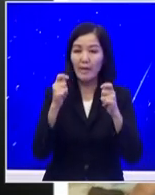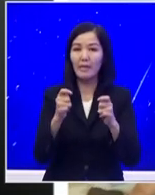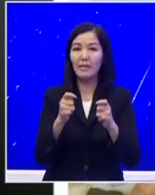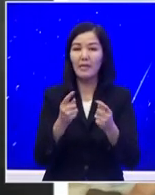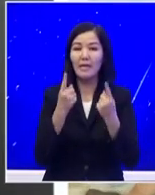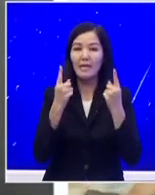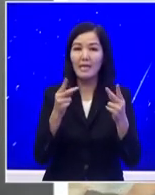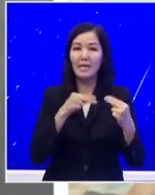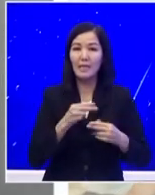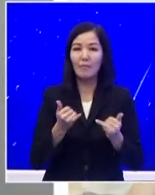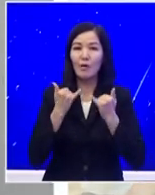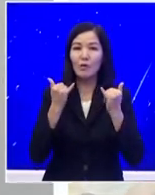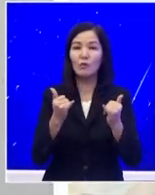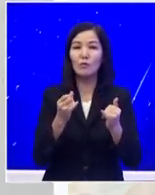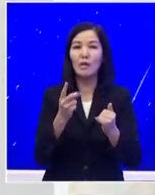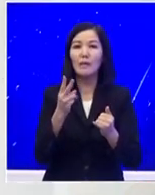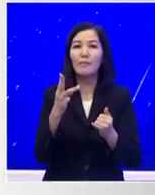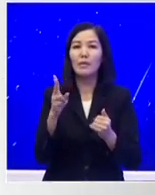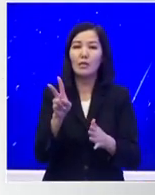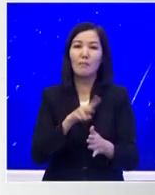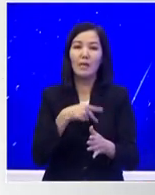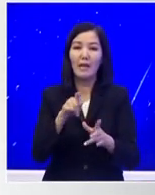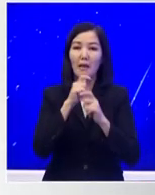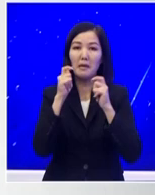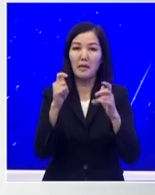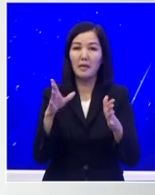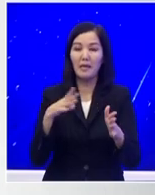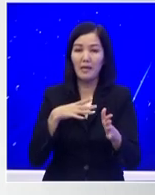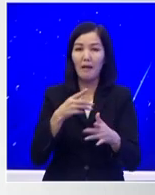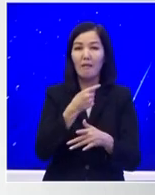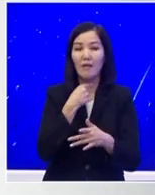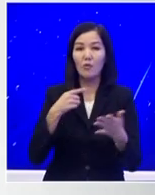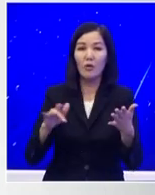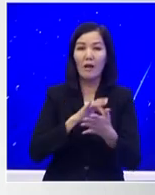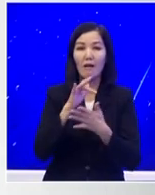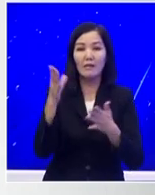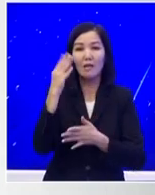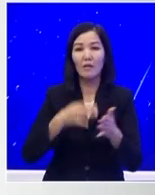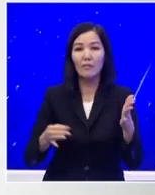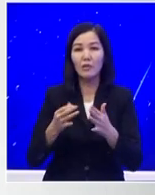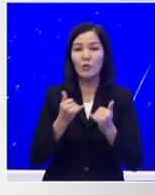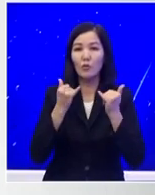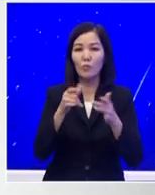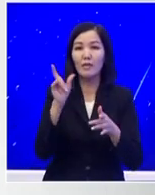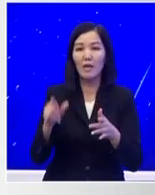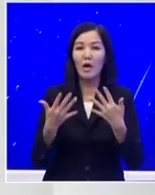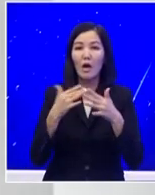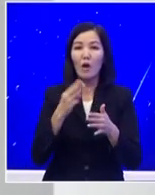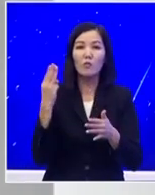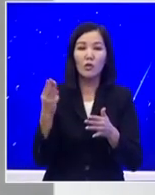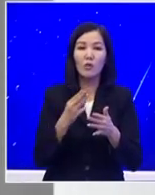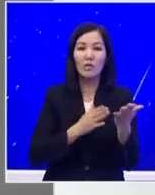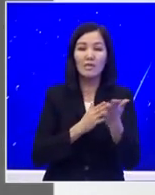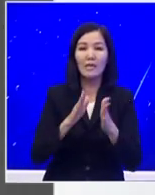марапатталған. Ерен еңбегі үшін және бірнеше мерейтойлық медальдардың иегері. Талдықорған қаласының Алматы облысының құрметті азаматы.